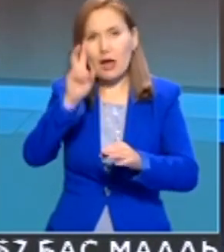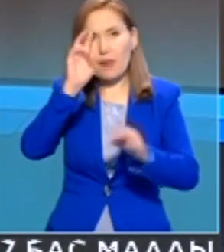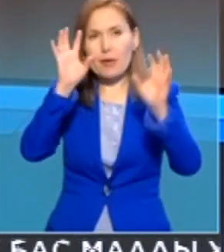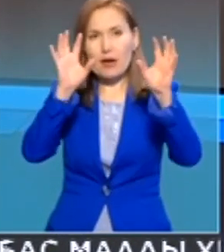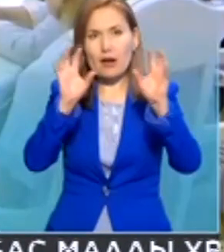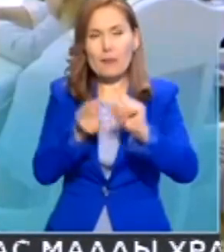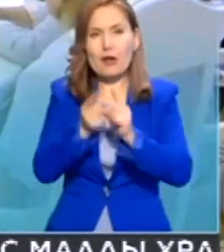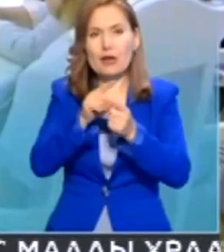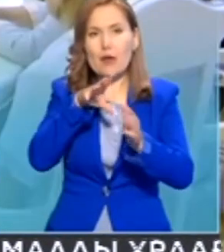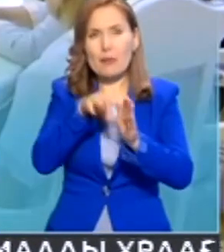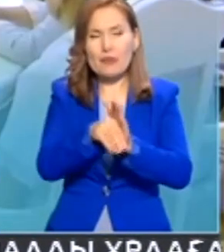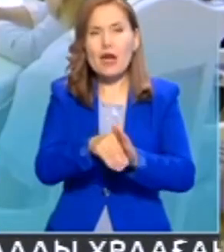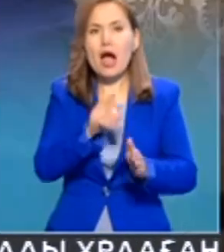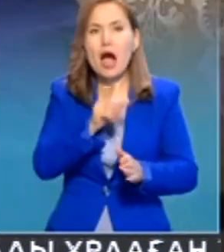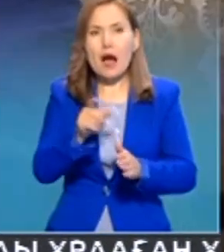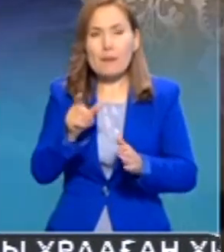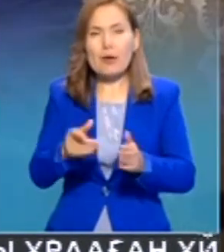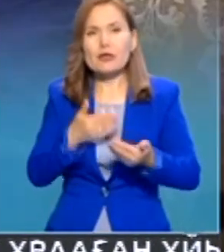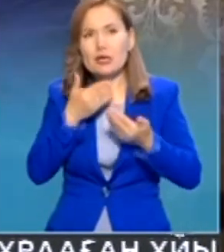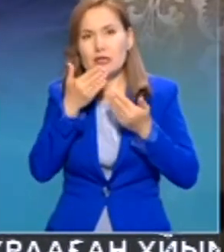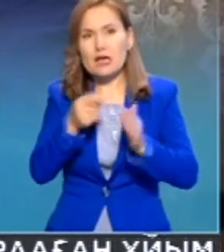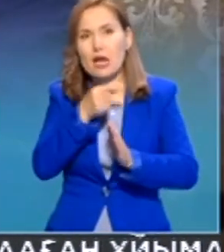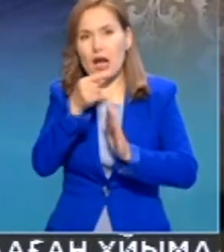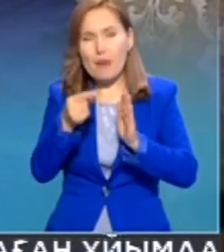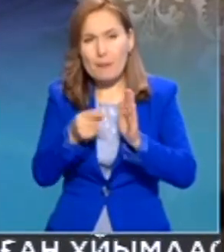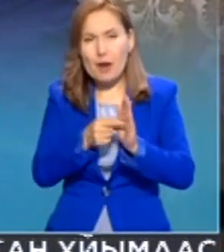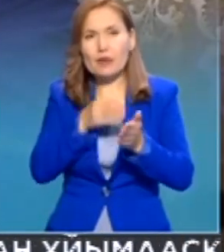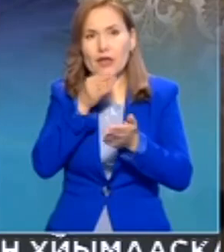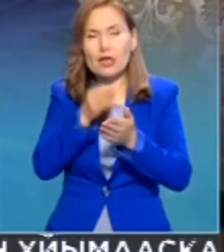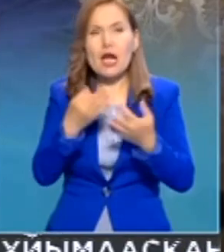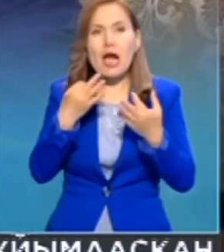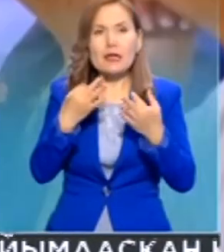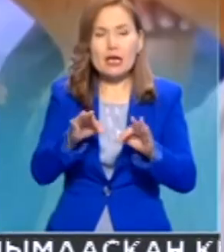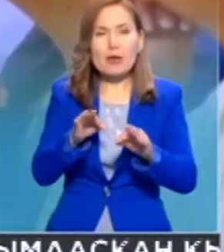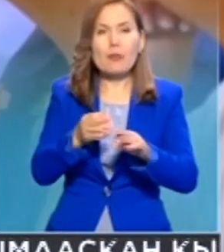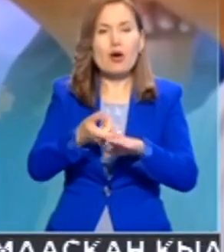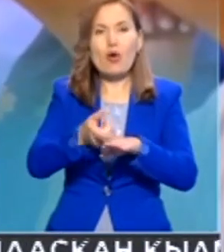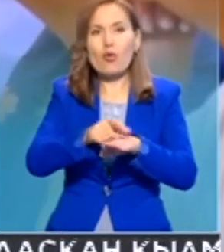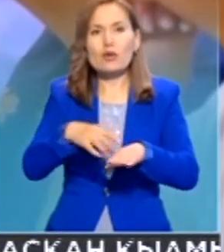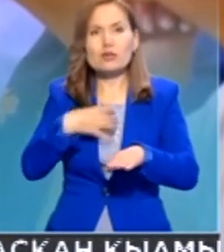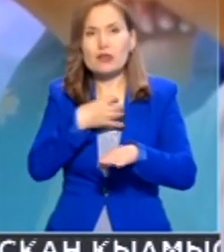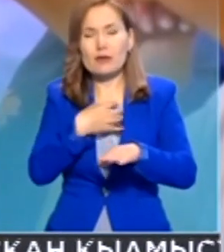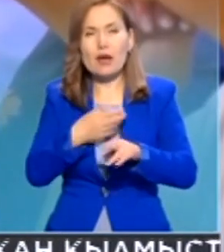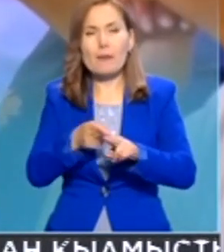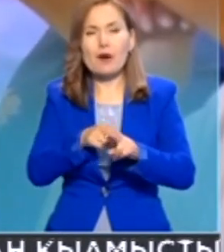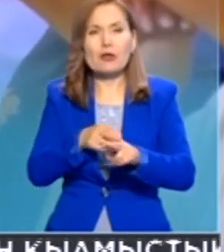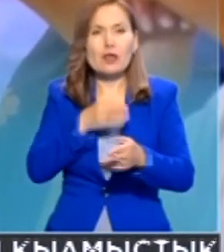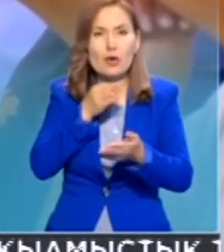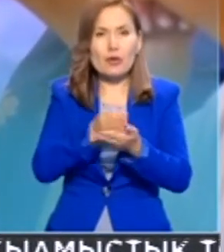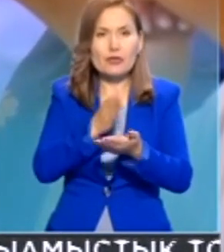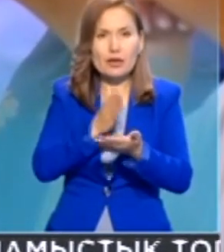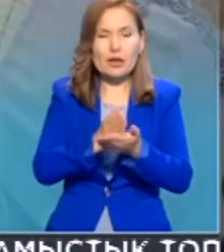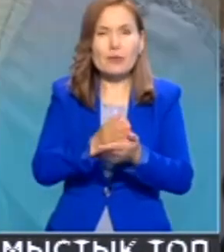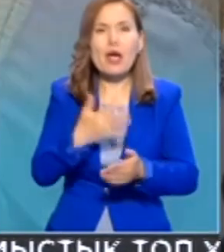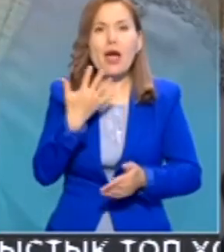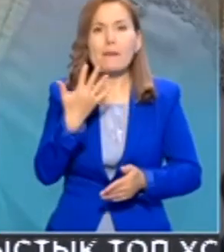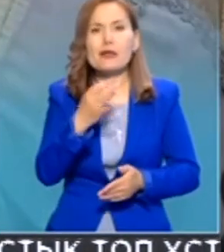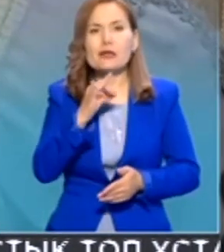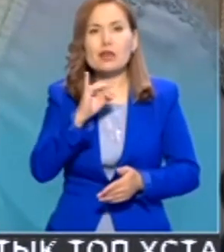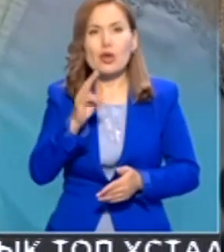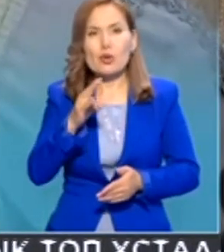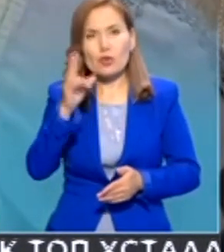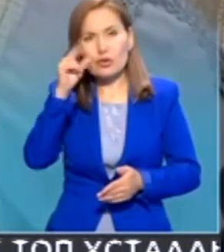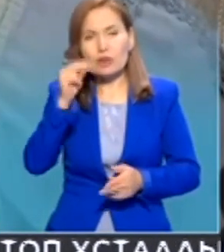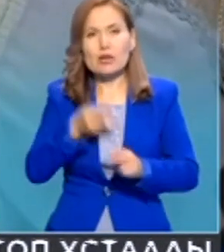заңға енгізілетін түзетулер азаматтардың сұранысына, демократиялық, әлеуметтік әділ қоғам құру талабына толығымен жауап береді. Сондықтан 5-ші маусымда ұжым